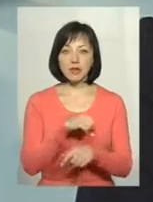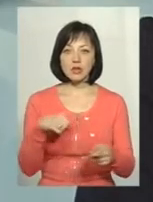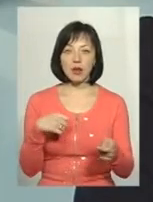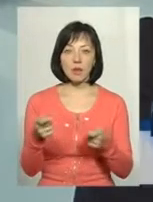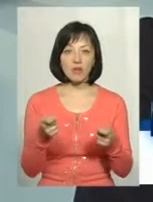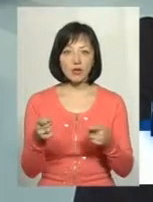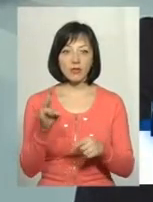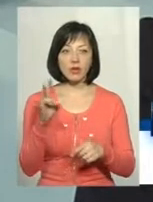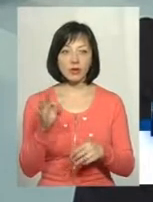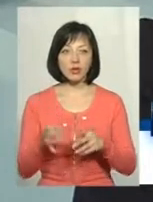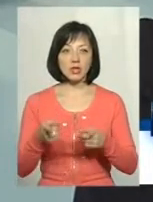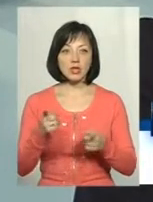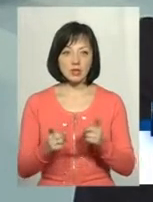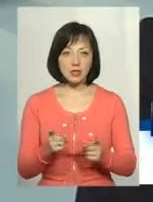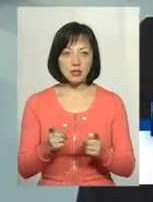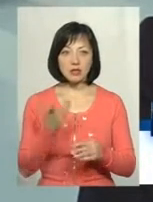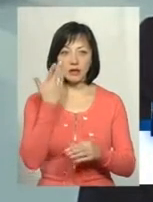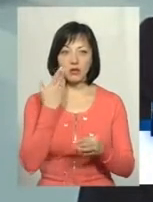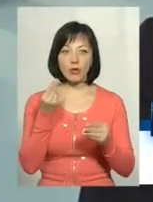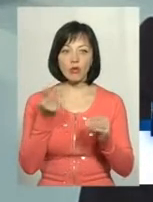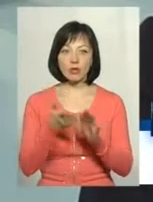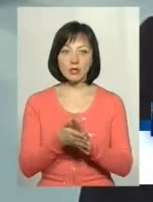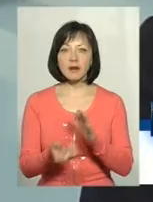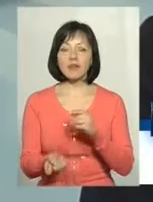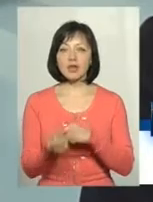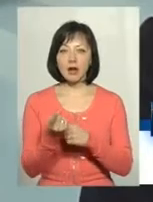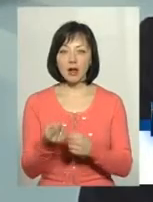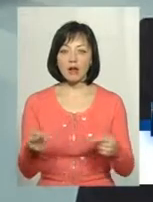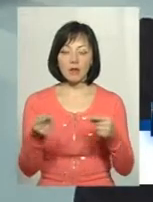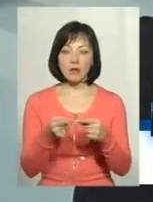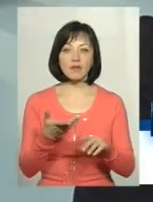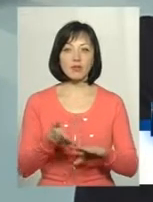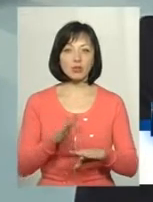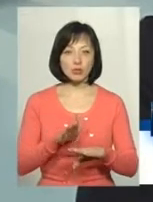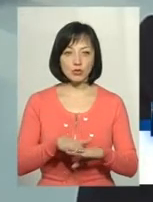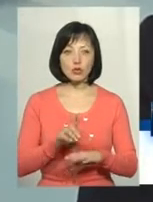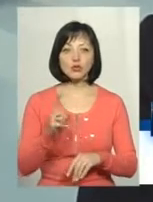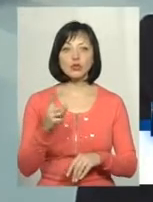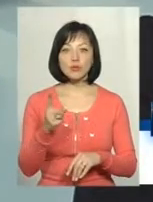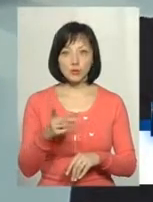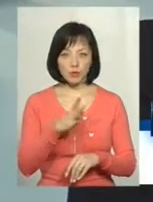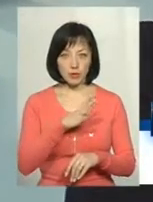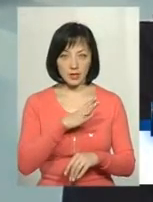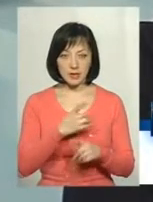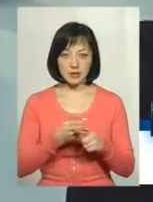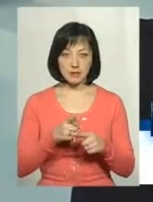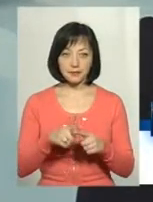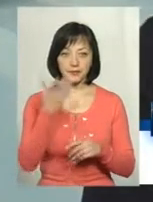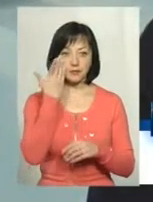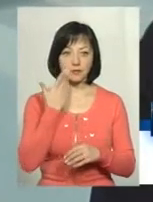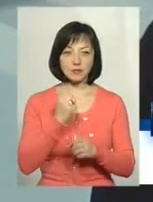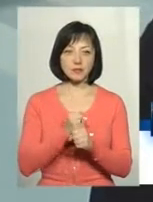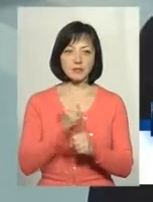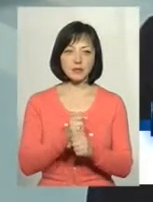тим, дійсно, при освоєнні коштів виникали певні труднощі. В чому саме складалися ці труднощі? Коли ми